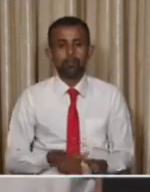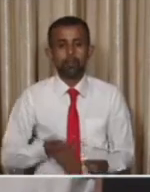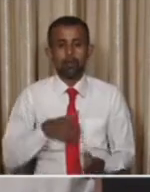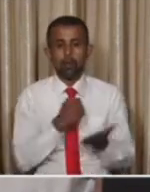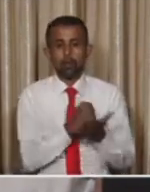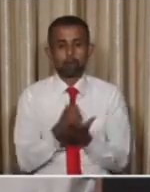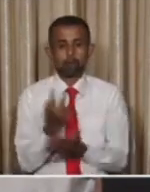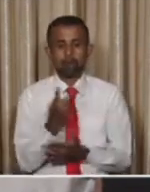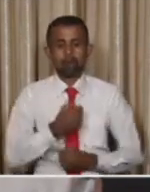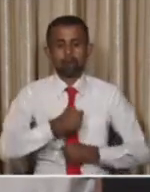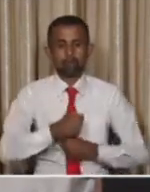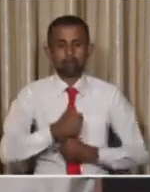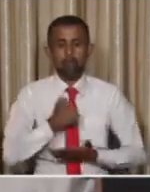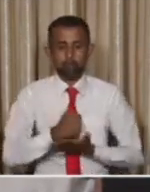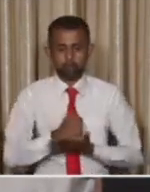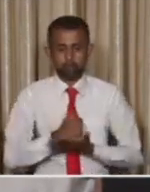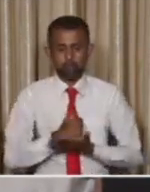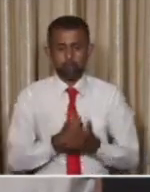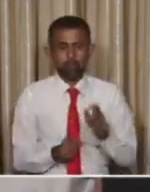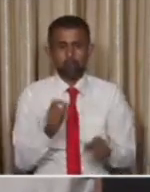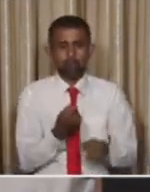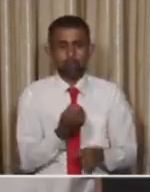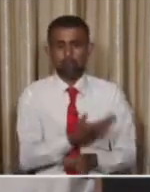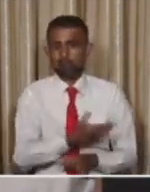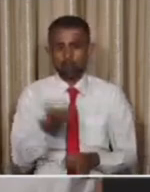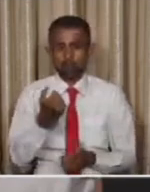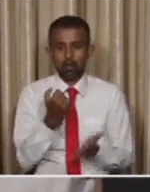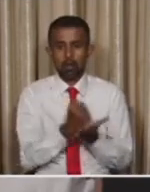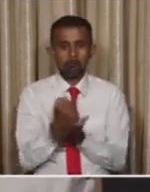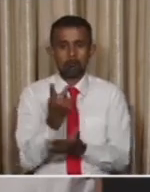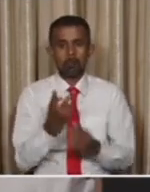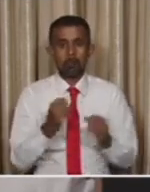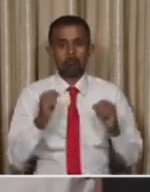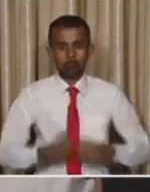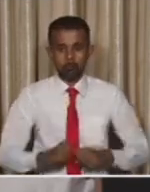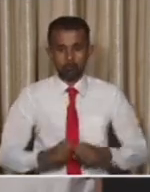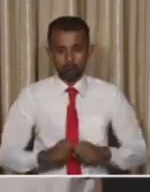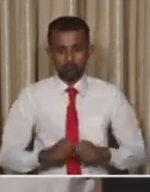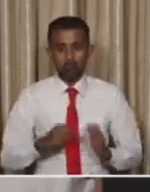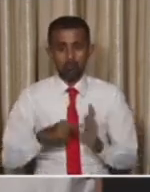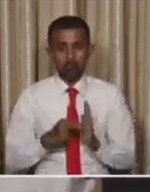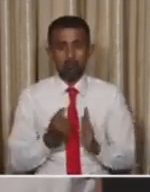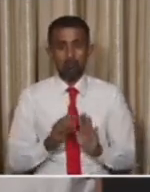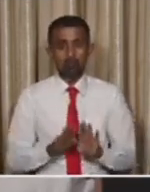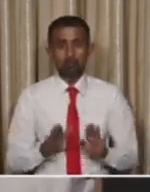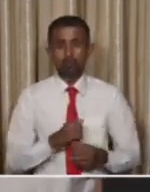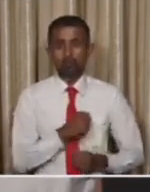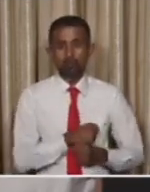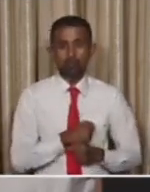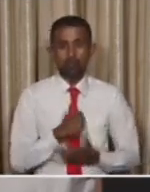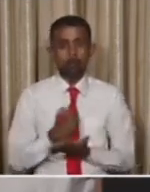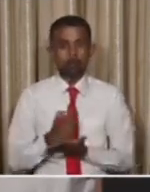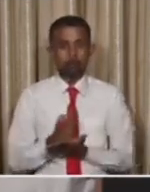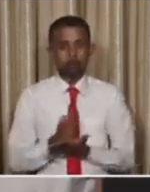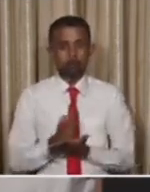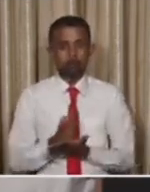බැංකු දෙක ආණ්ඩුවේ බැංකු දෙක. මේකෙන් මිනිස්සු සල්ලි අරගත්තොත් මේ බැංකු දෙක කඩා වැටෙනවා. අපි ආර්ථිකය පාලනය කරන්නේ රාජ්‍ය බැංකුවලින්.